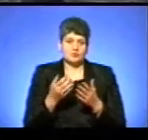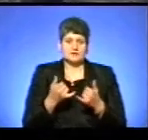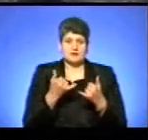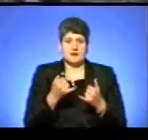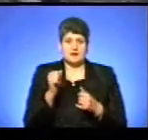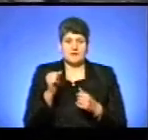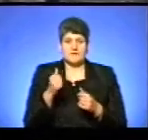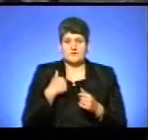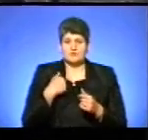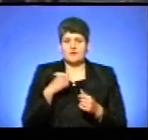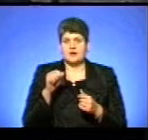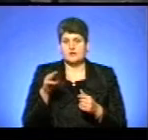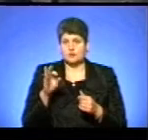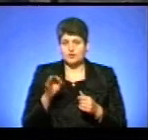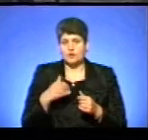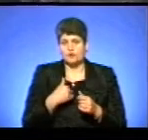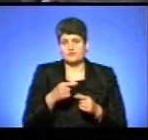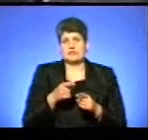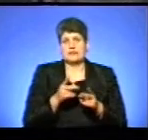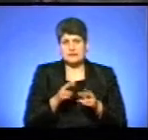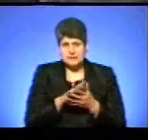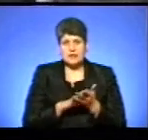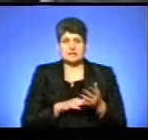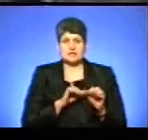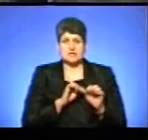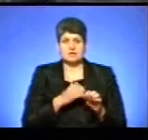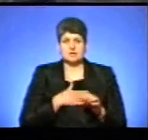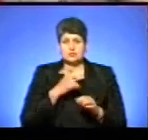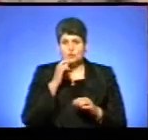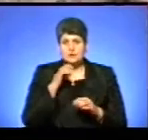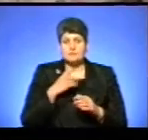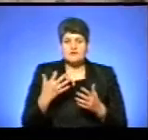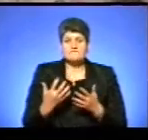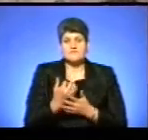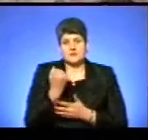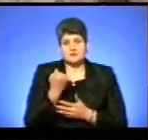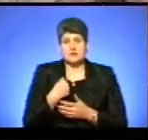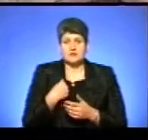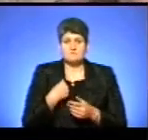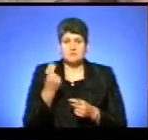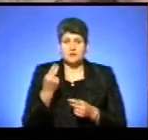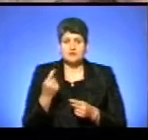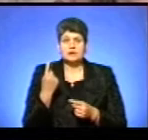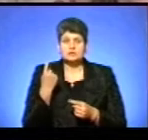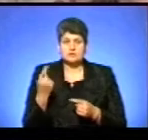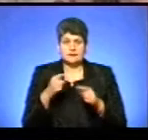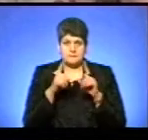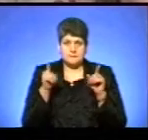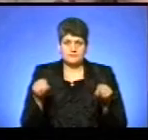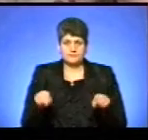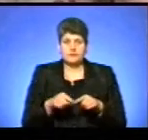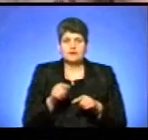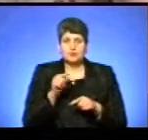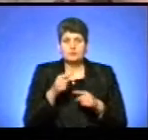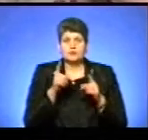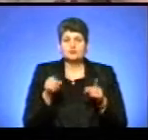я хочу, щоб вони і надалі захищали нам країну, і ми виграли. Я малювала один малюнок. На тому